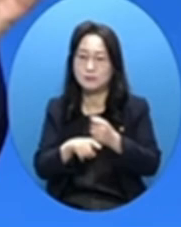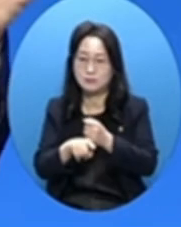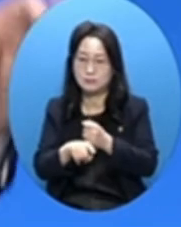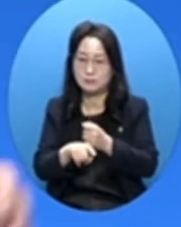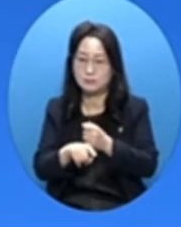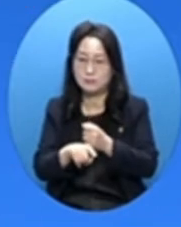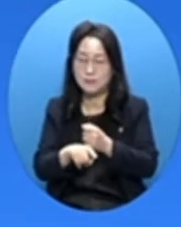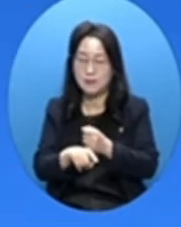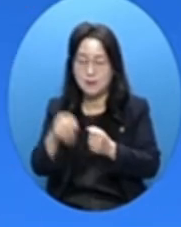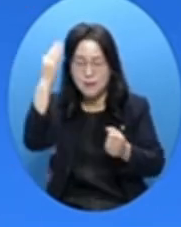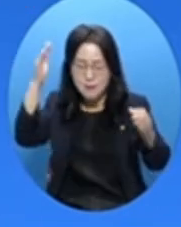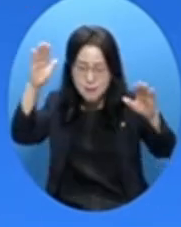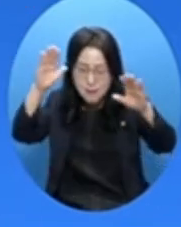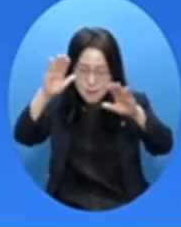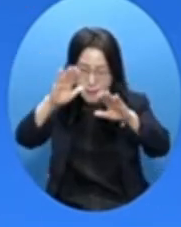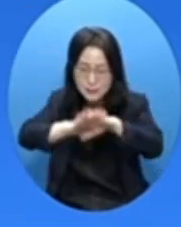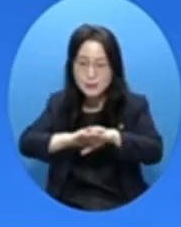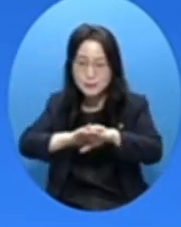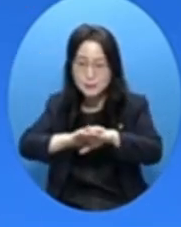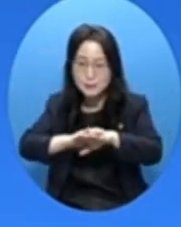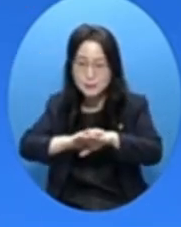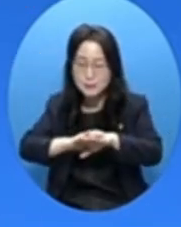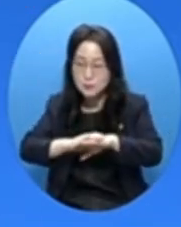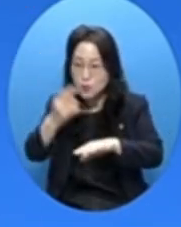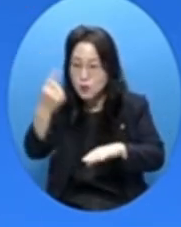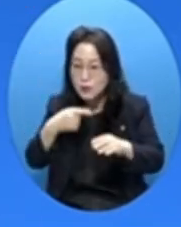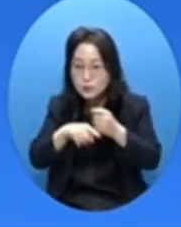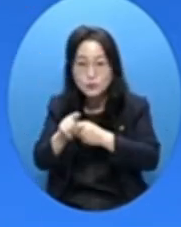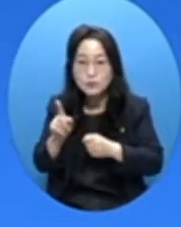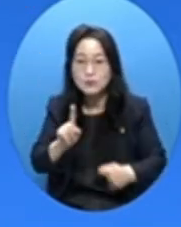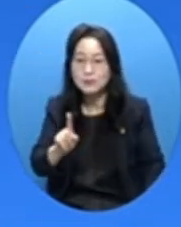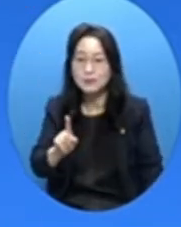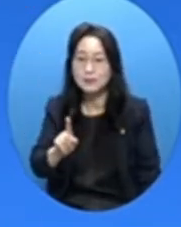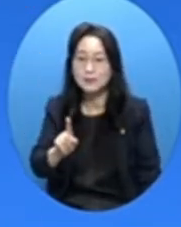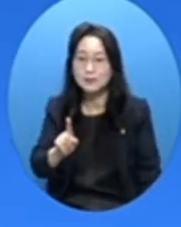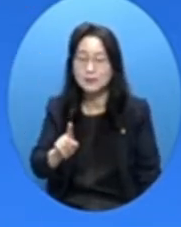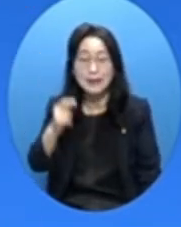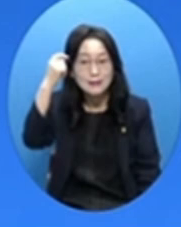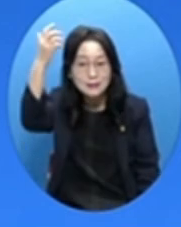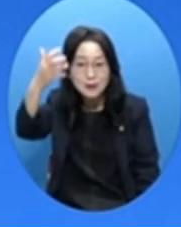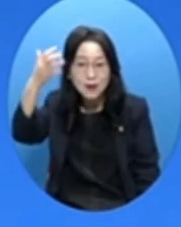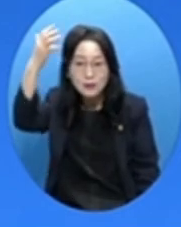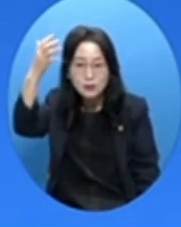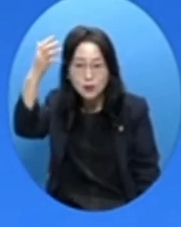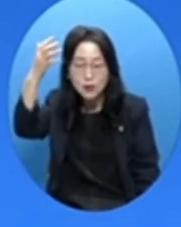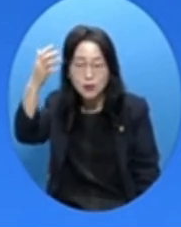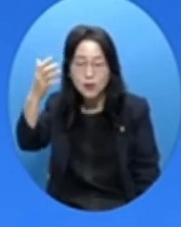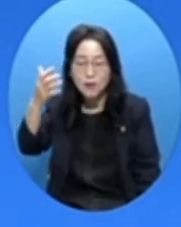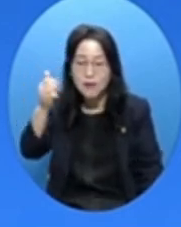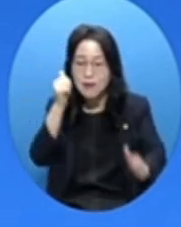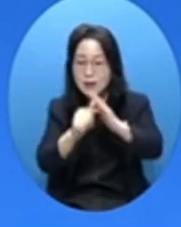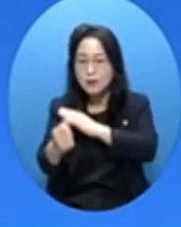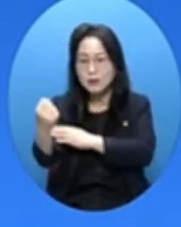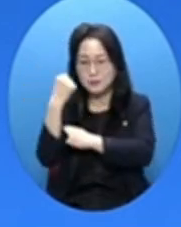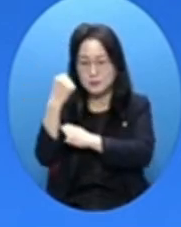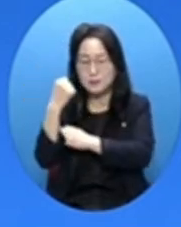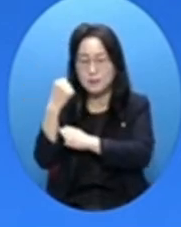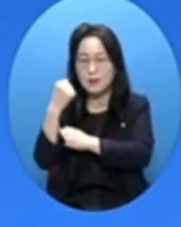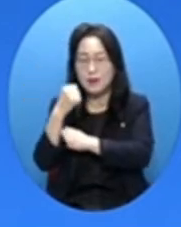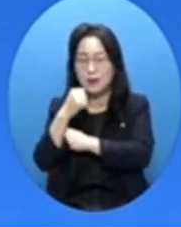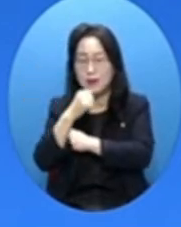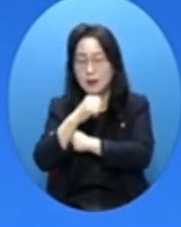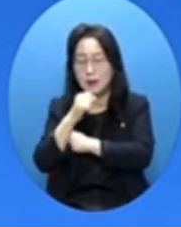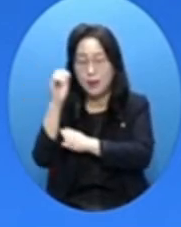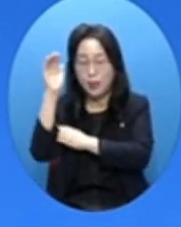어둠에 시기가 다 권 이유중에 하나가 영적인 듯이 무너진 데 있습니다 당시 재상이었던